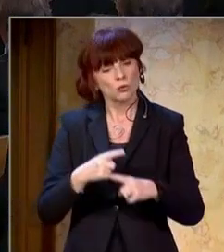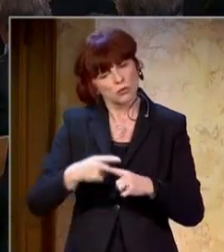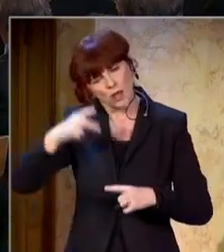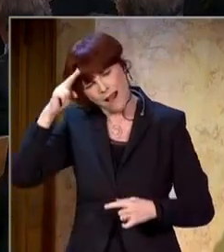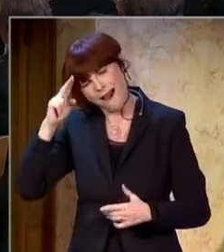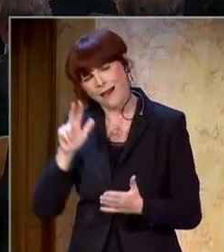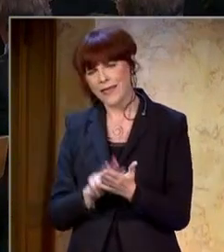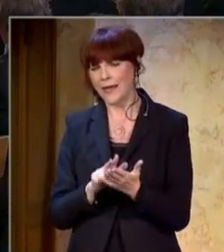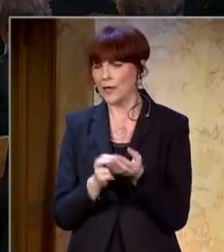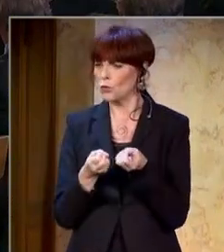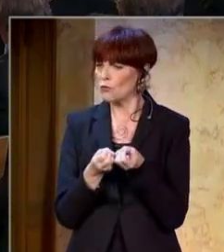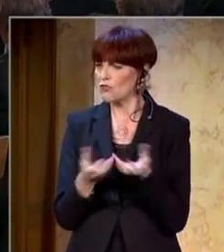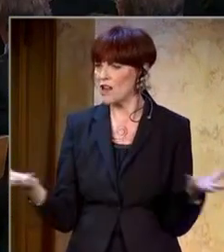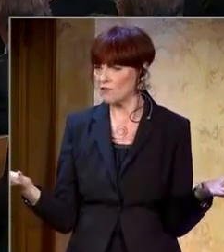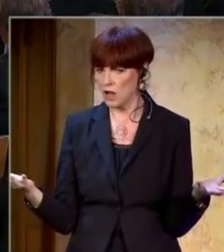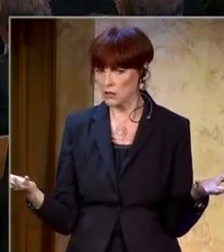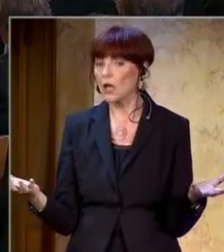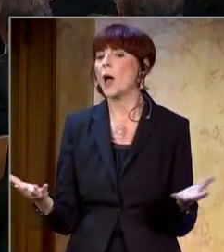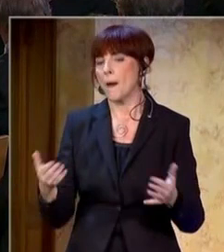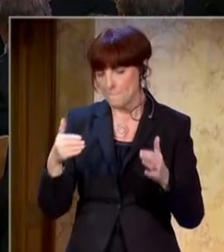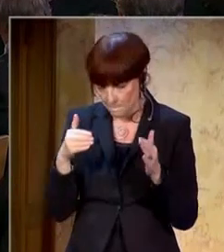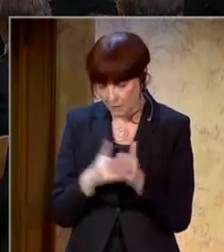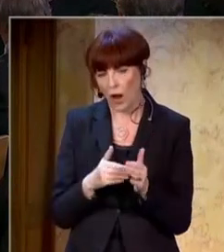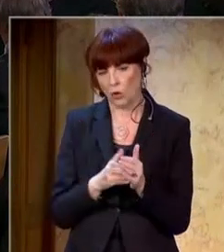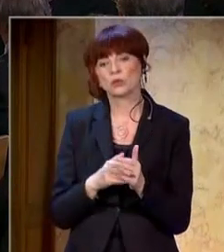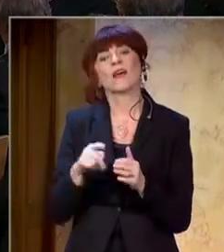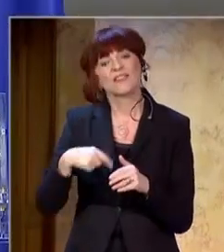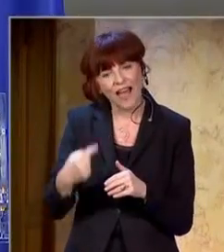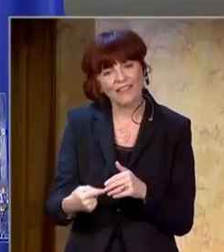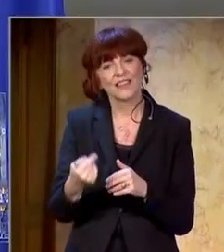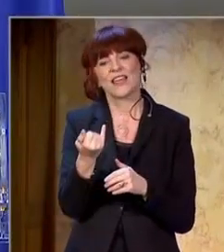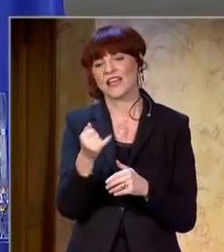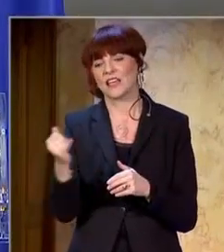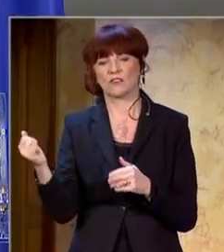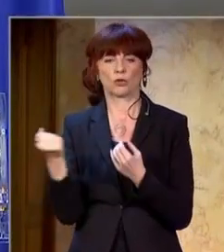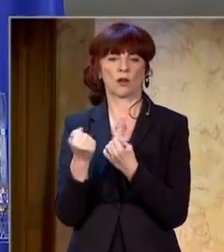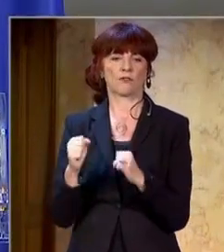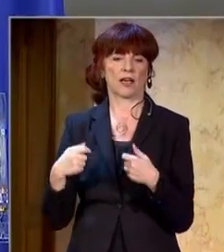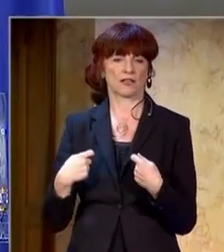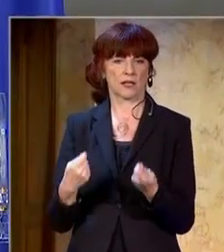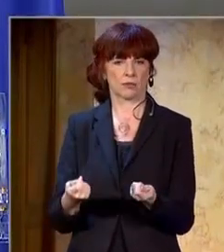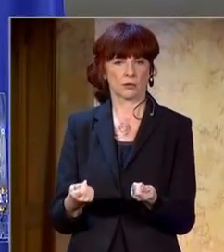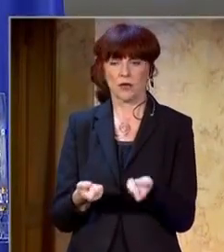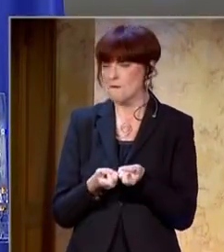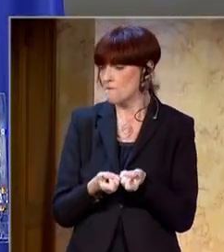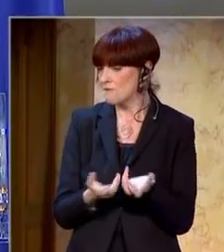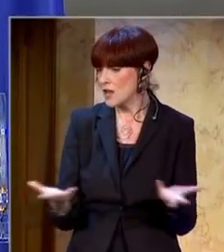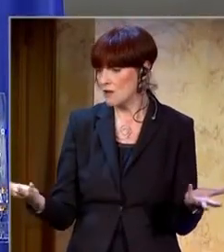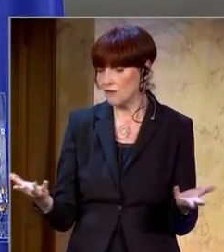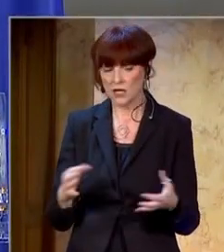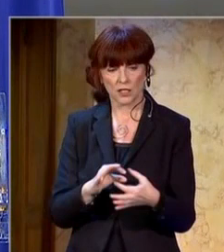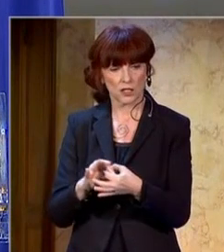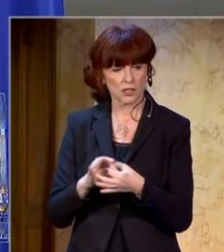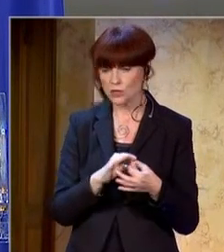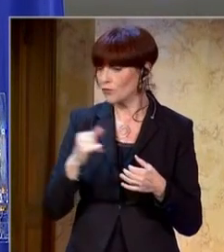von Vielfalt ist die Grundlage für individuelle Freiheit. Wo, wenn nicht in einer vielfältigen Gesellschaft, kann sich jede und